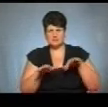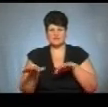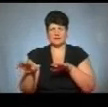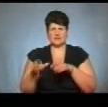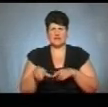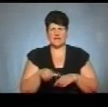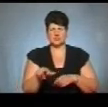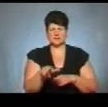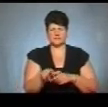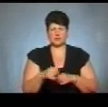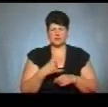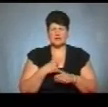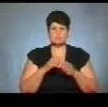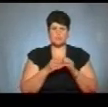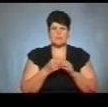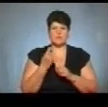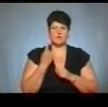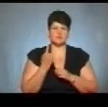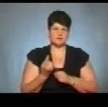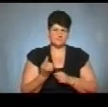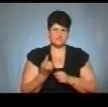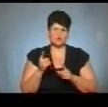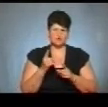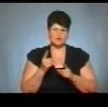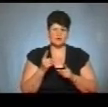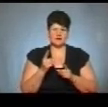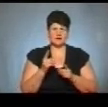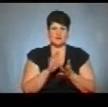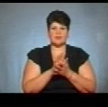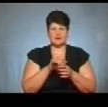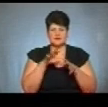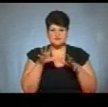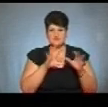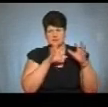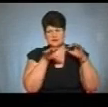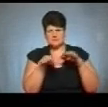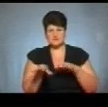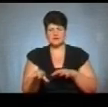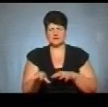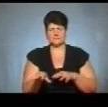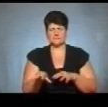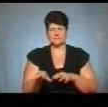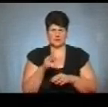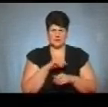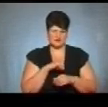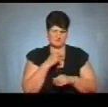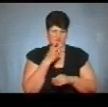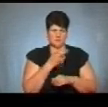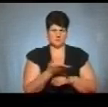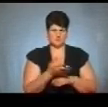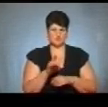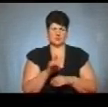річку. У нас проблема одна, що стічні і каналізація витікає все, от самі бачите, що